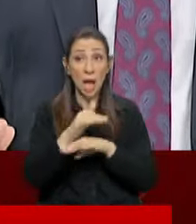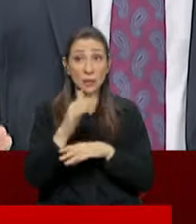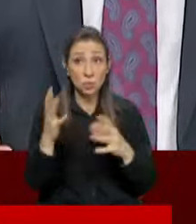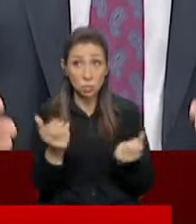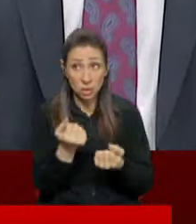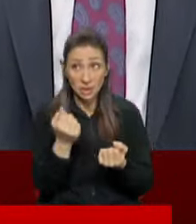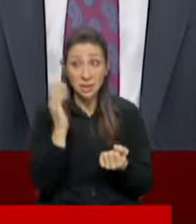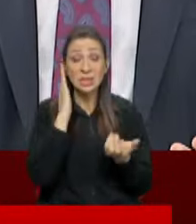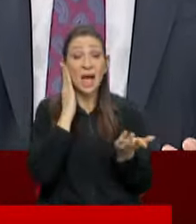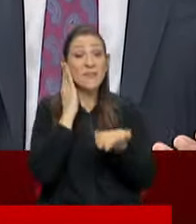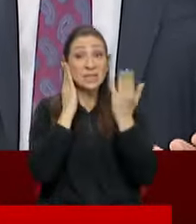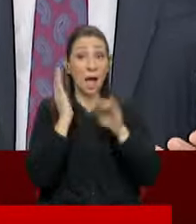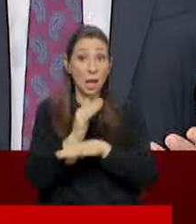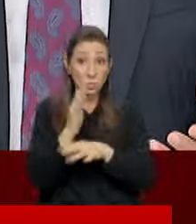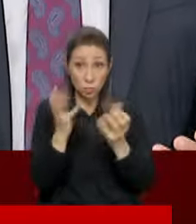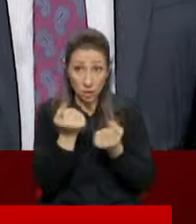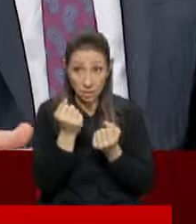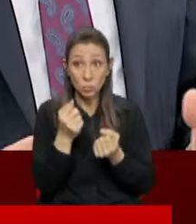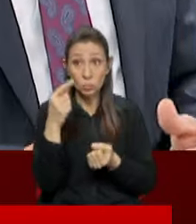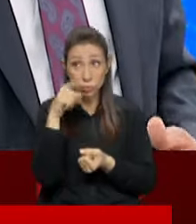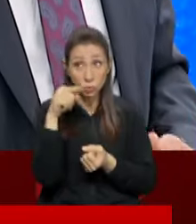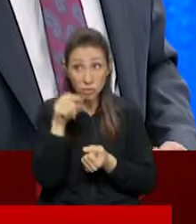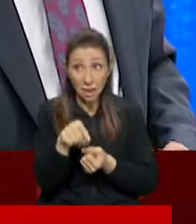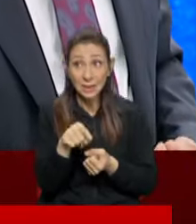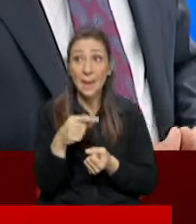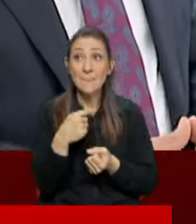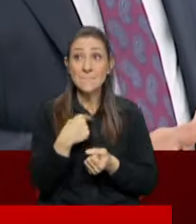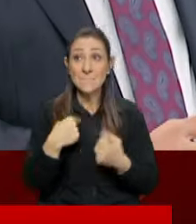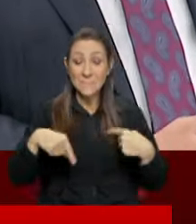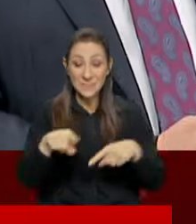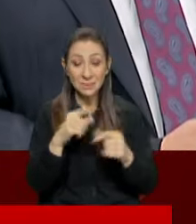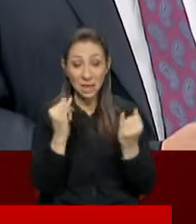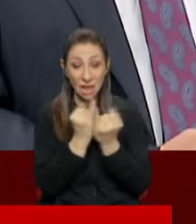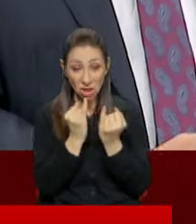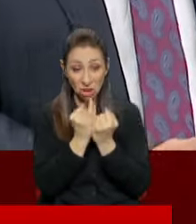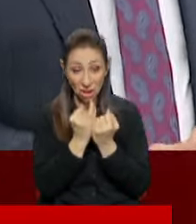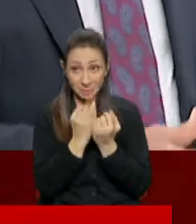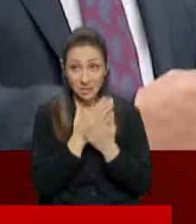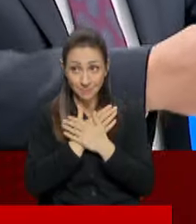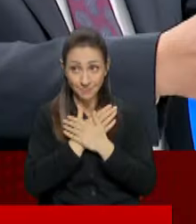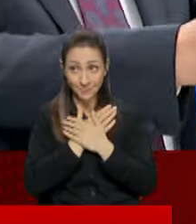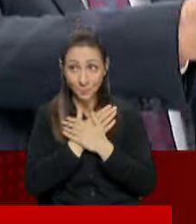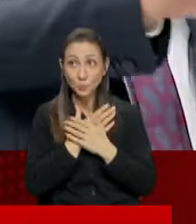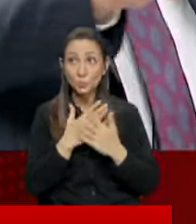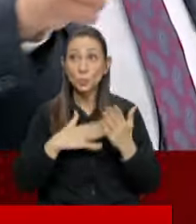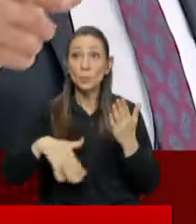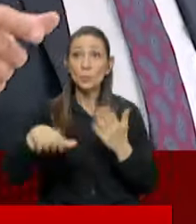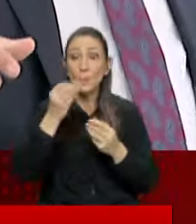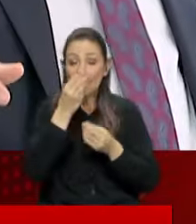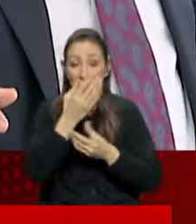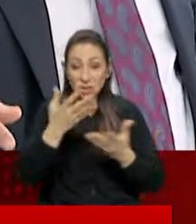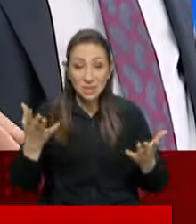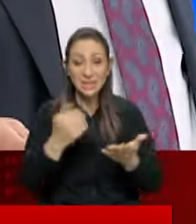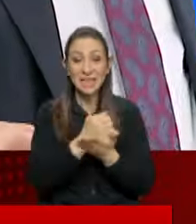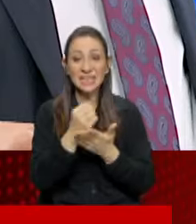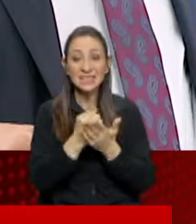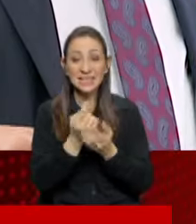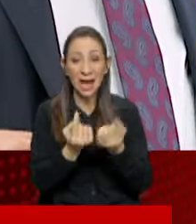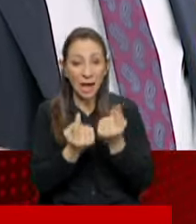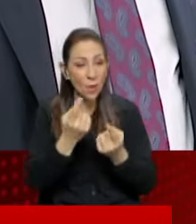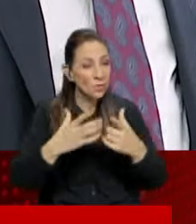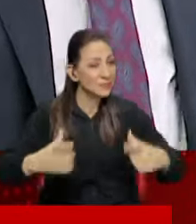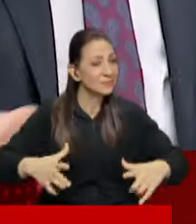kurtarır. Daha çok hayat kurtarır. Dolayısıyla bizim kardeşlerimiz bütün parklarımız, bütün yeşil